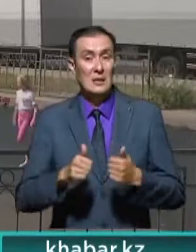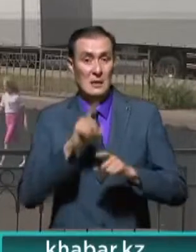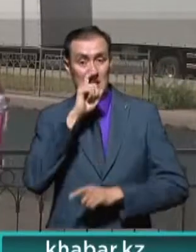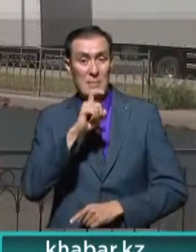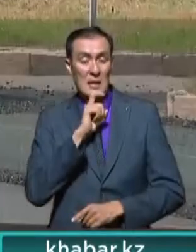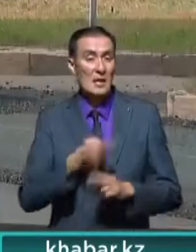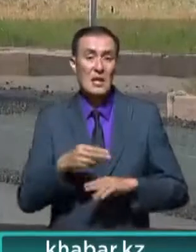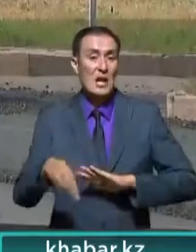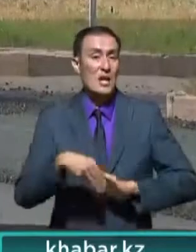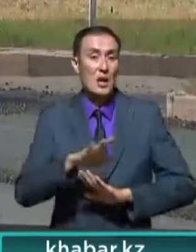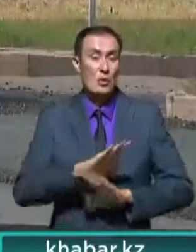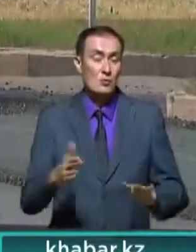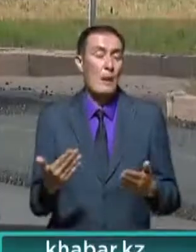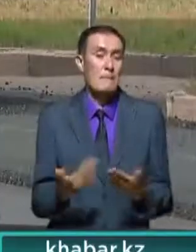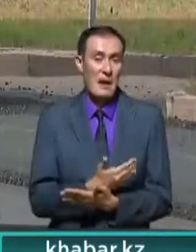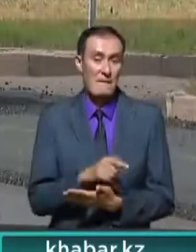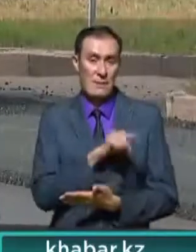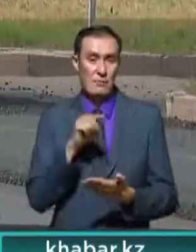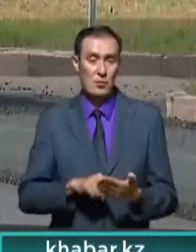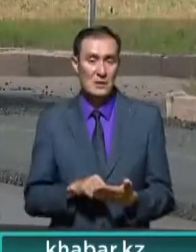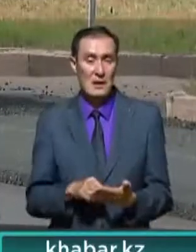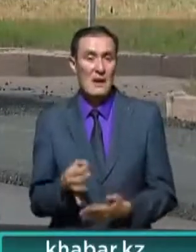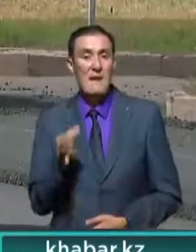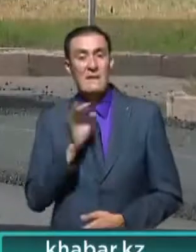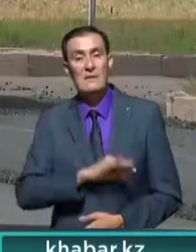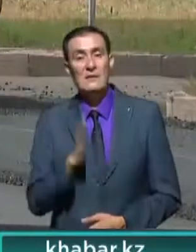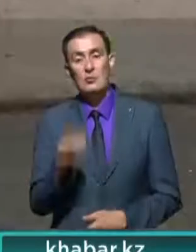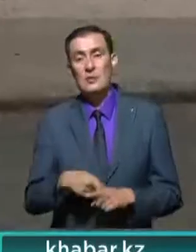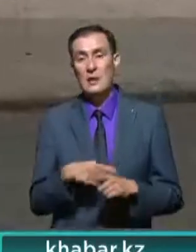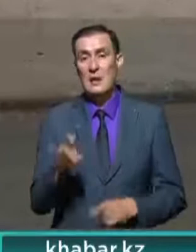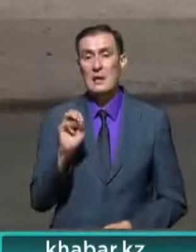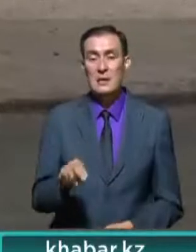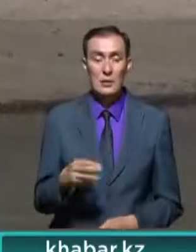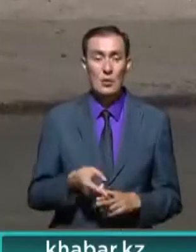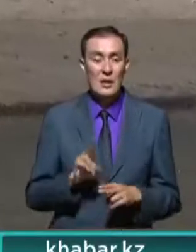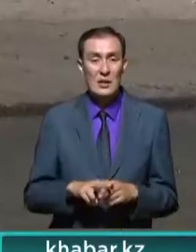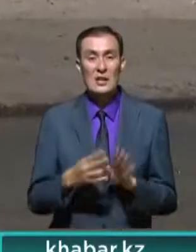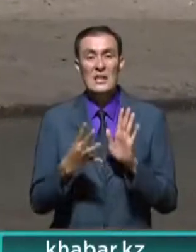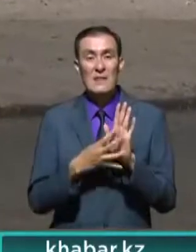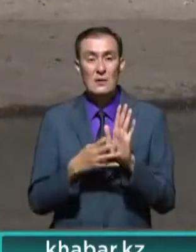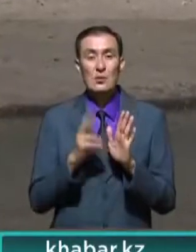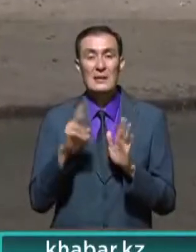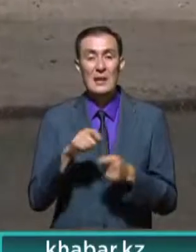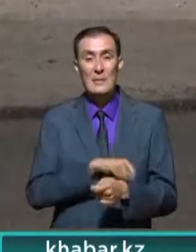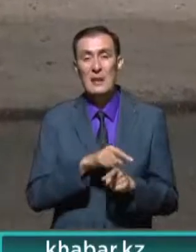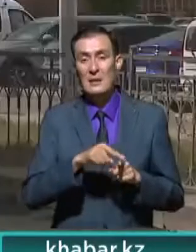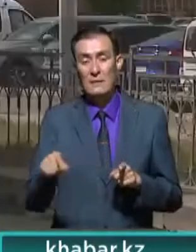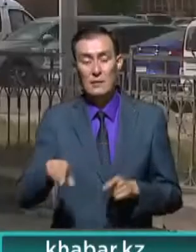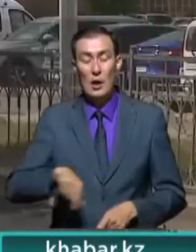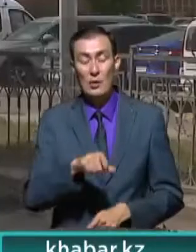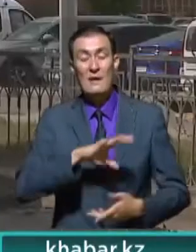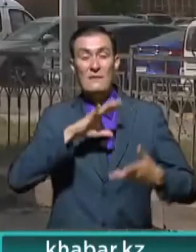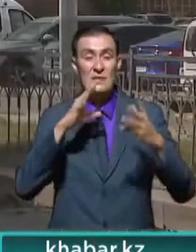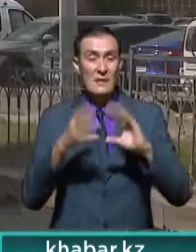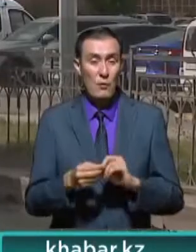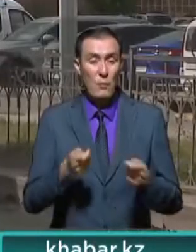не коррупция. Но опять же, возникает вопрос эффективности. И это всего лишь один случай на 900 километров столичных дорог. Всего же, по